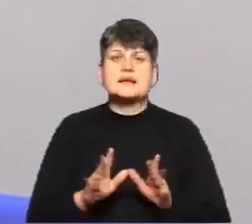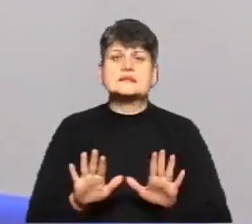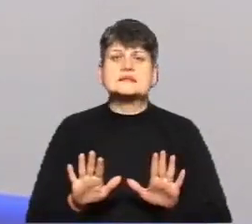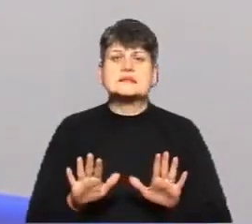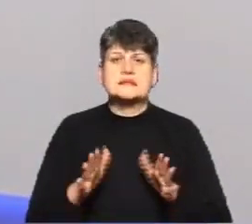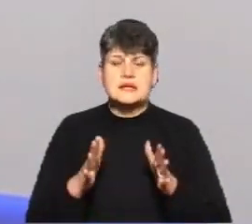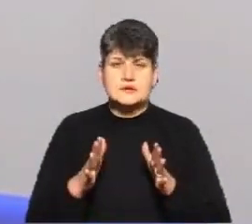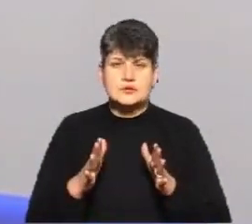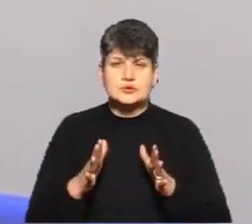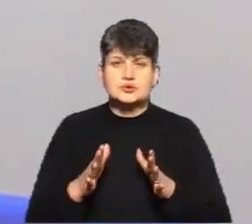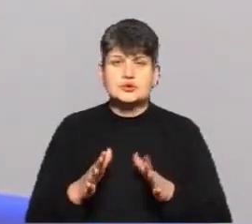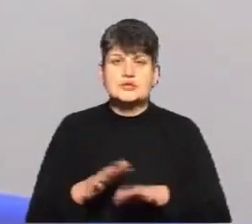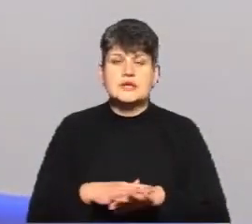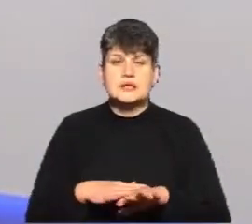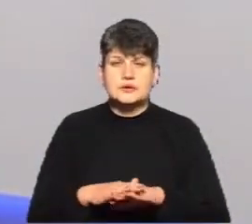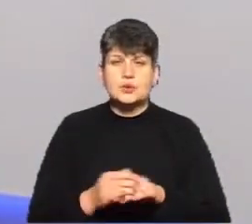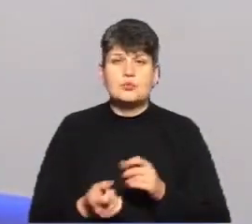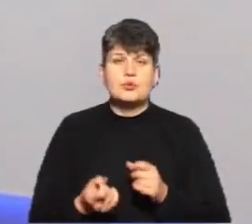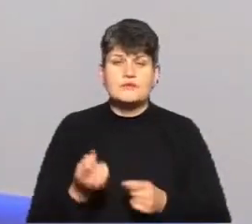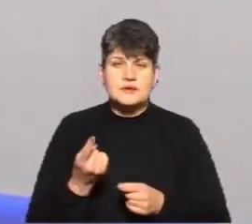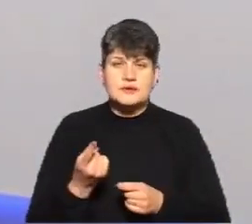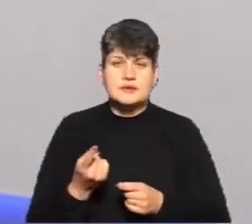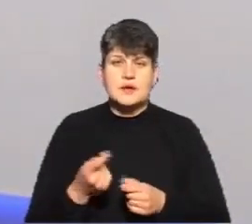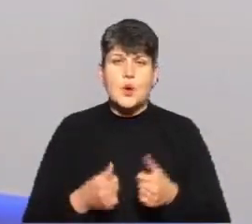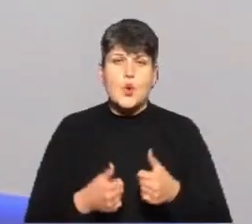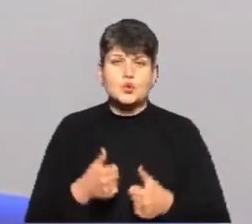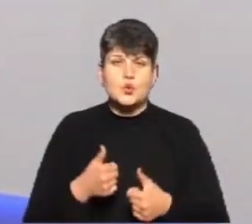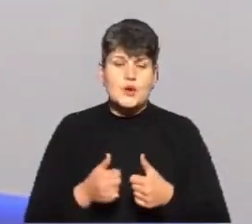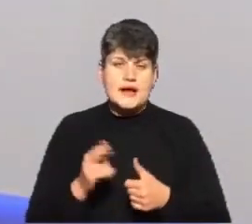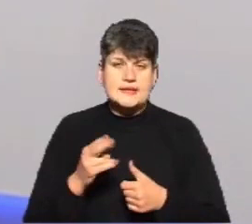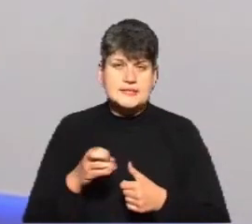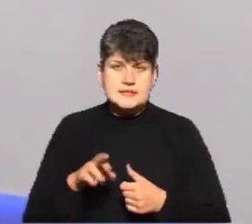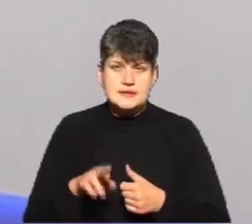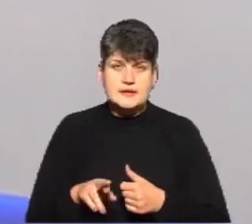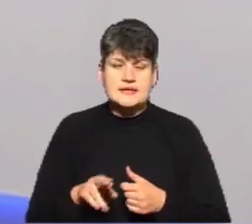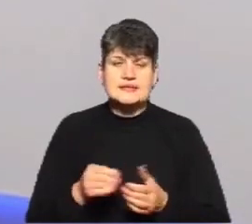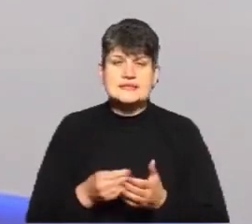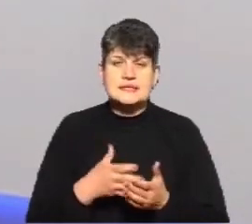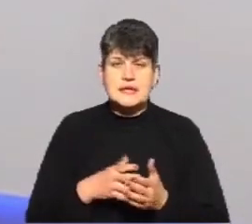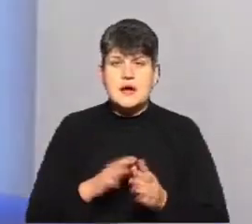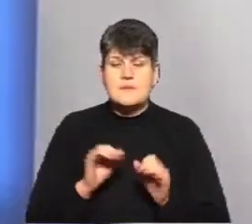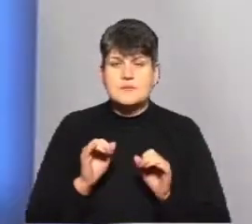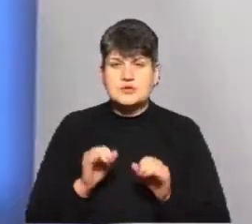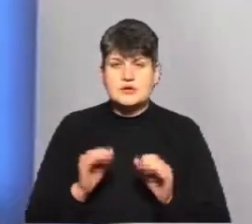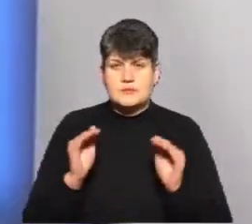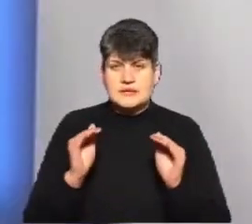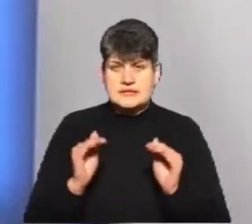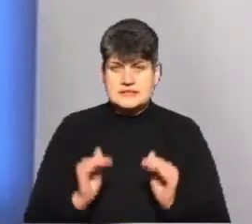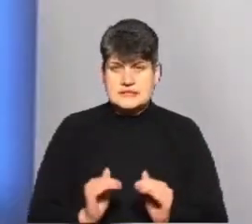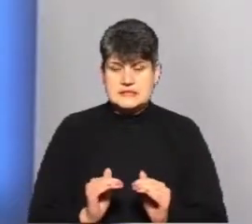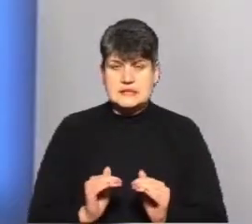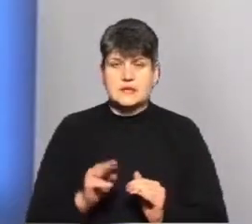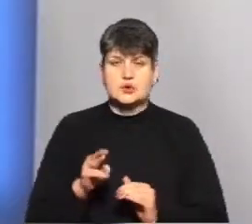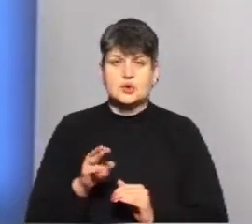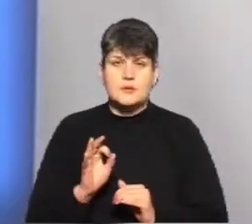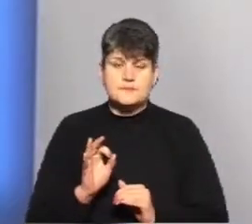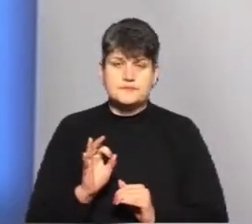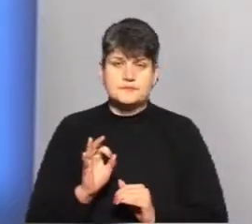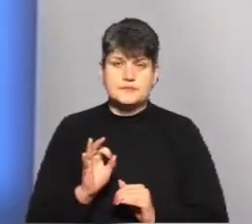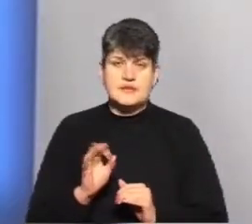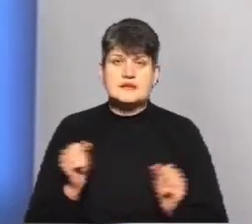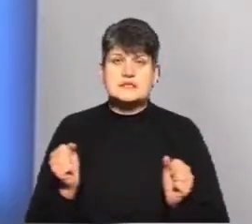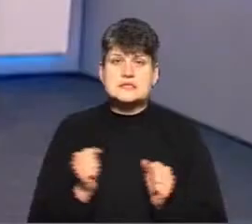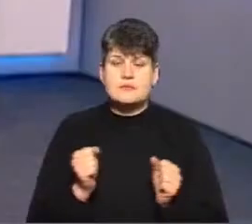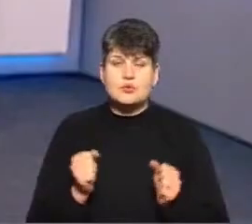ринку мала би створити конкуренцію, і ціна швидше за все мала би знизитися, то взимку в опалювальний сезон